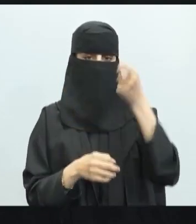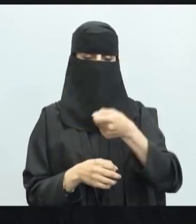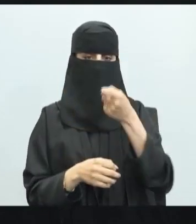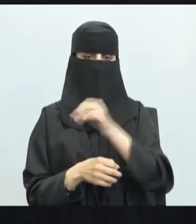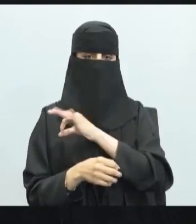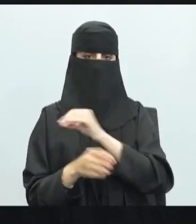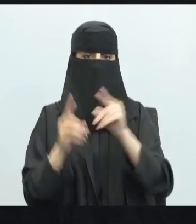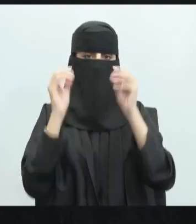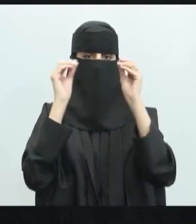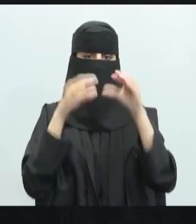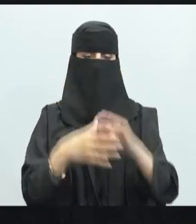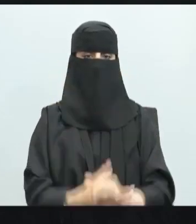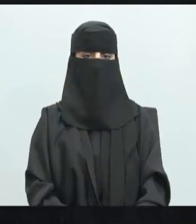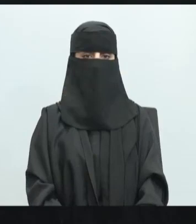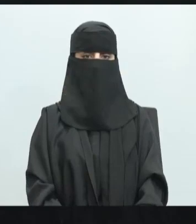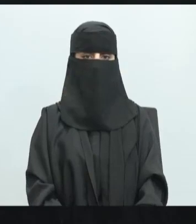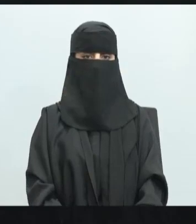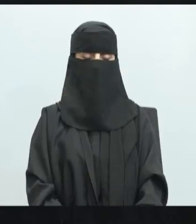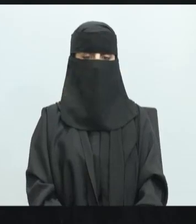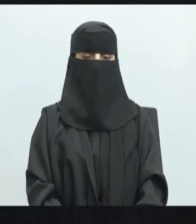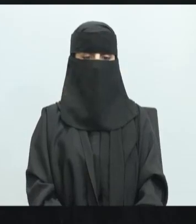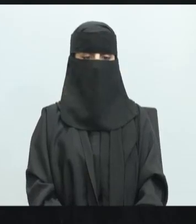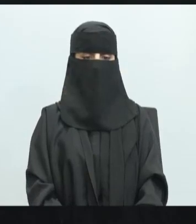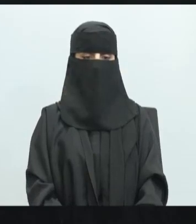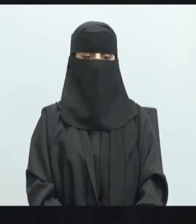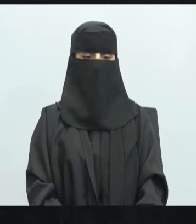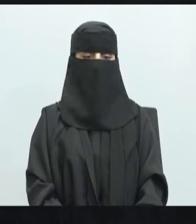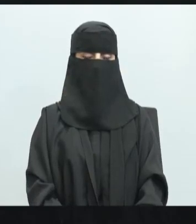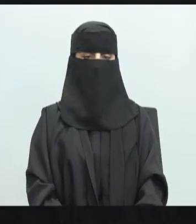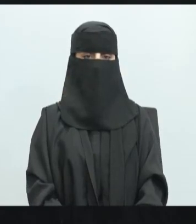وأن يجعلكم مباركين أينما كنتم. والسلام عليكم ورحمة الله وبركاته.